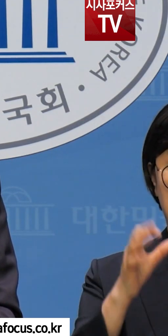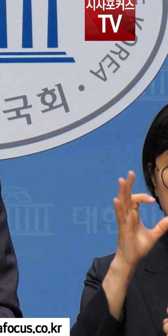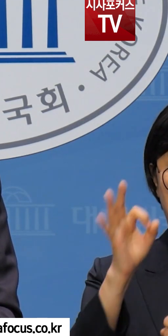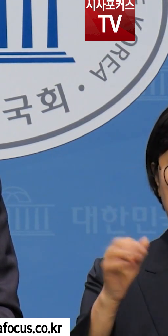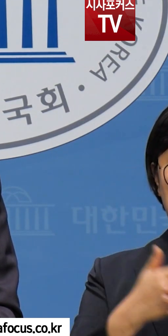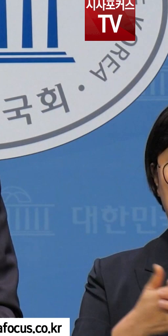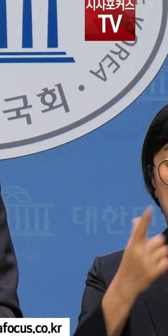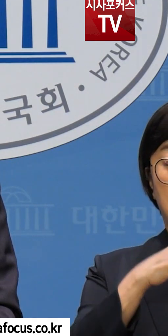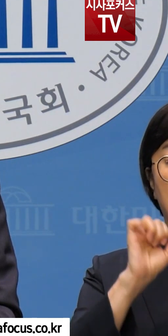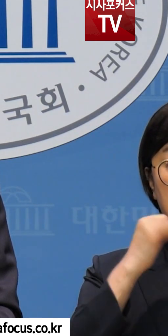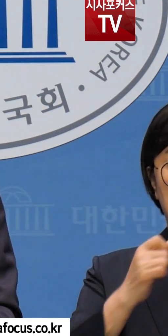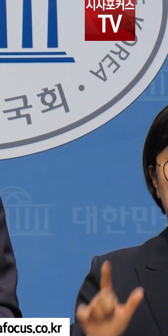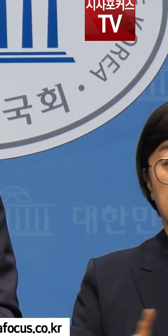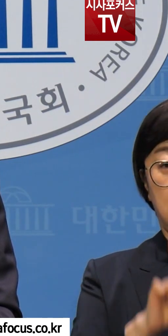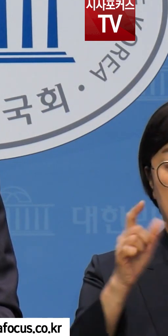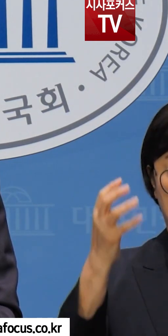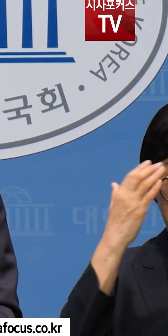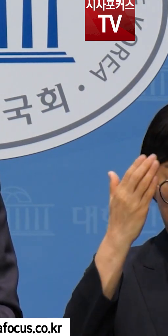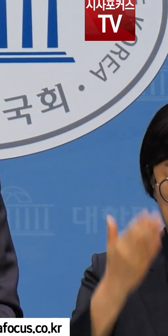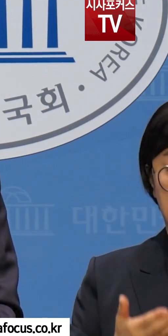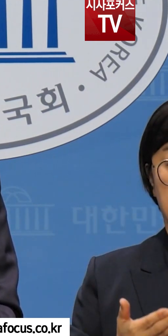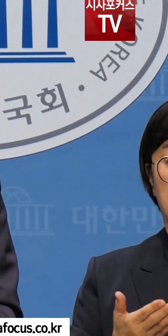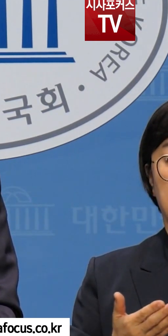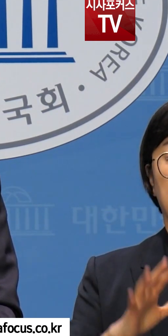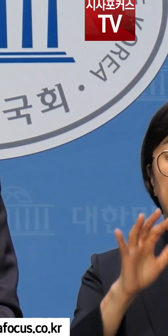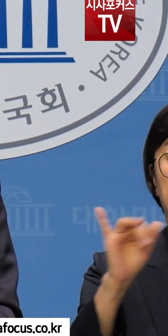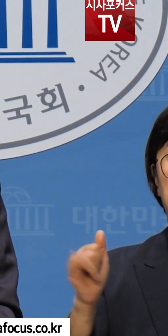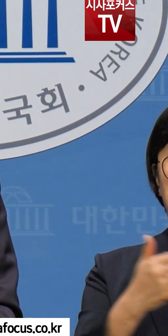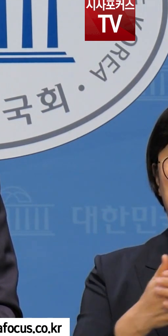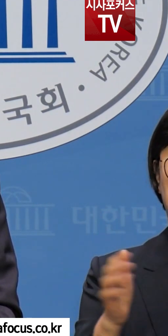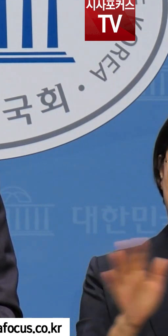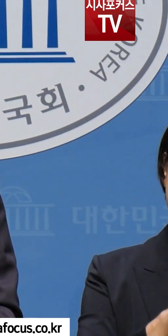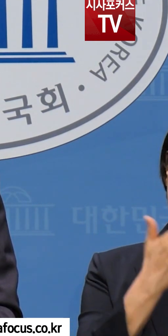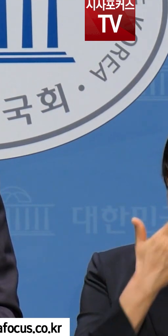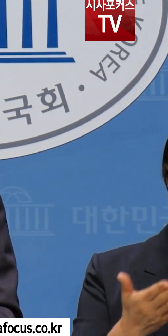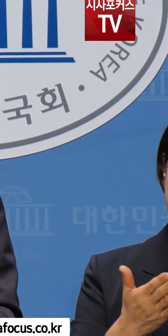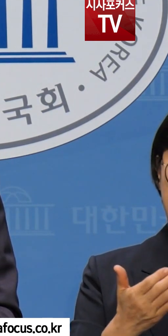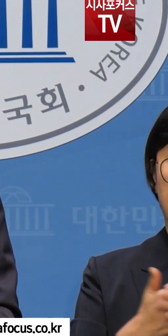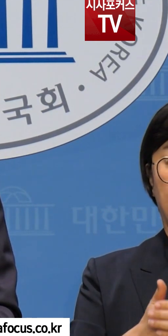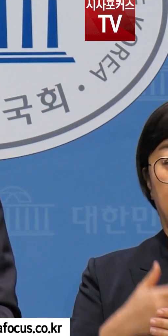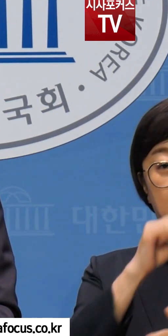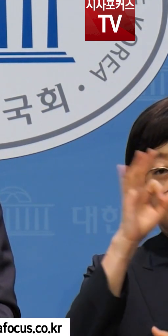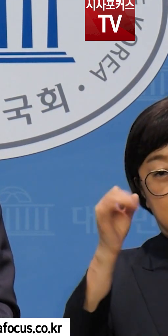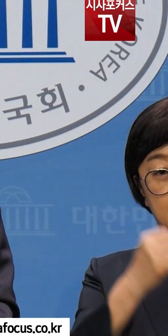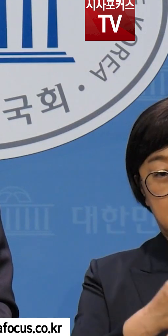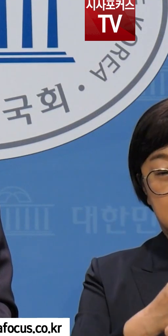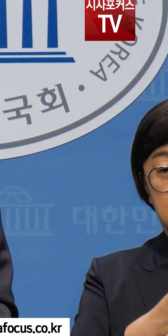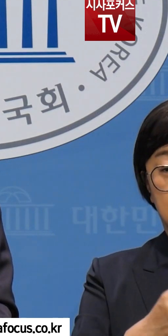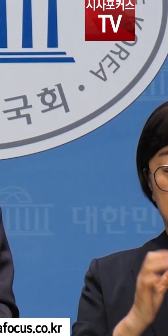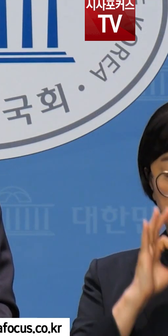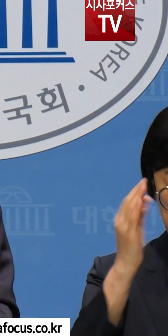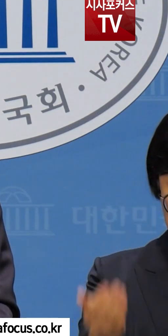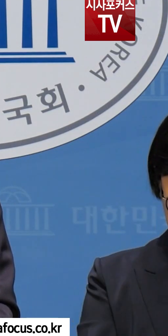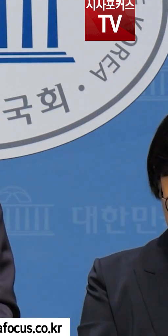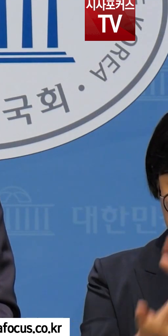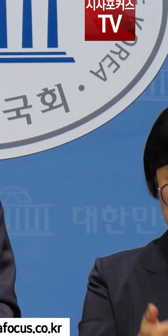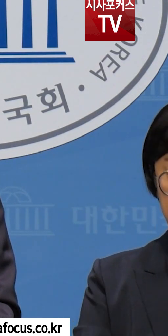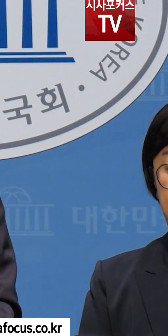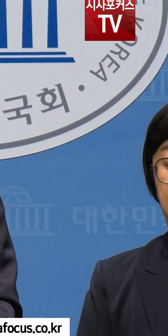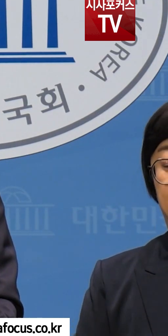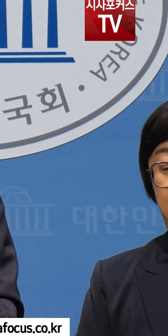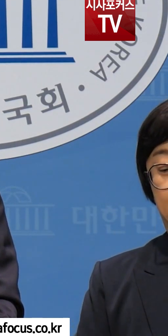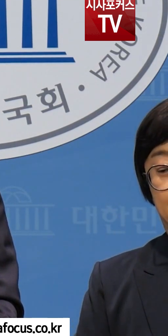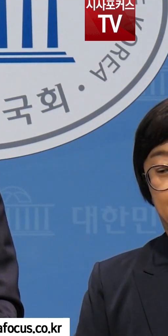재정을 통해 보다 어려운 삶으로 고통받는 국민을 챙길 수 있는 민생 예산이 될 수 있도록 최선을 다하겠습니다.